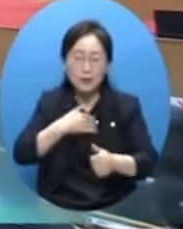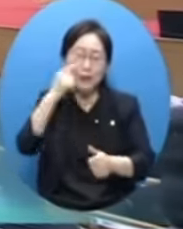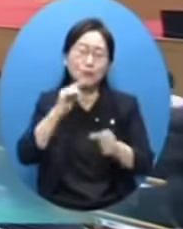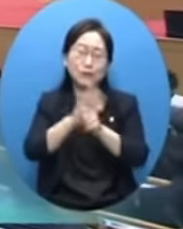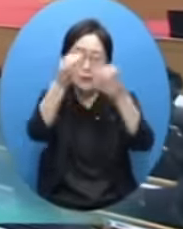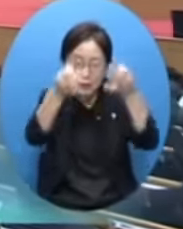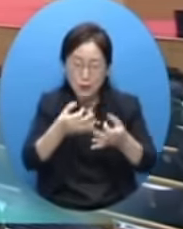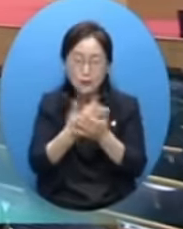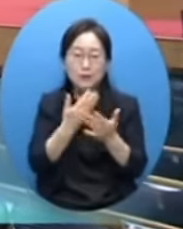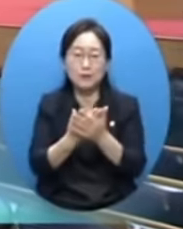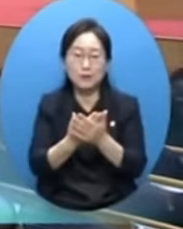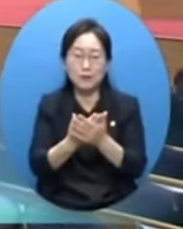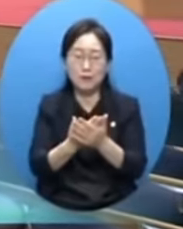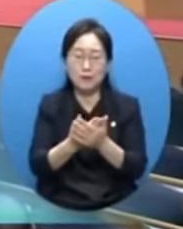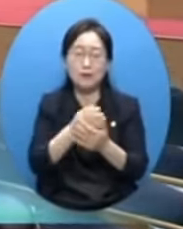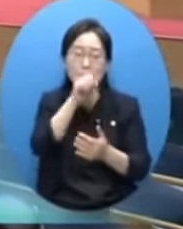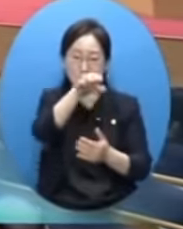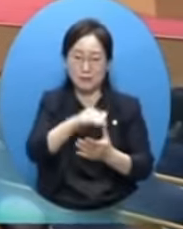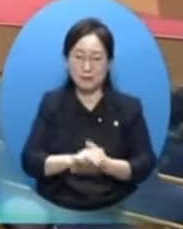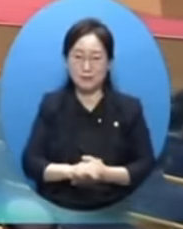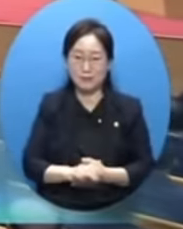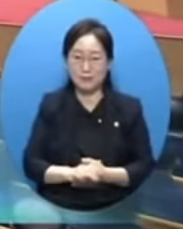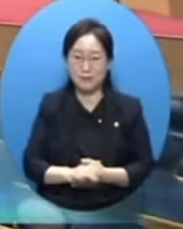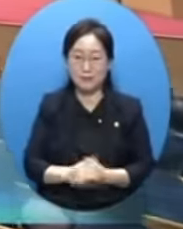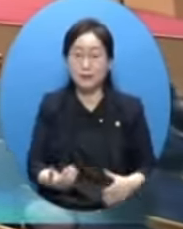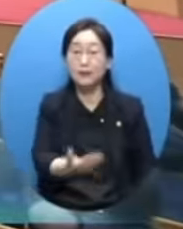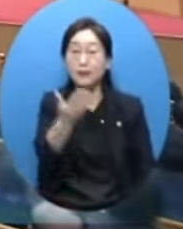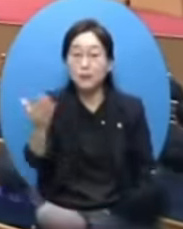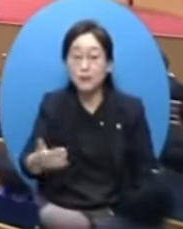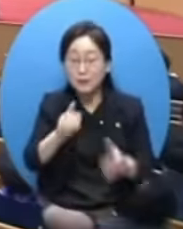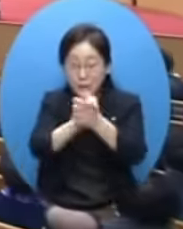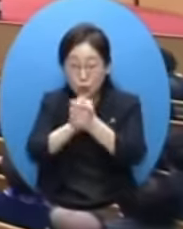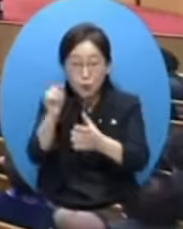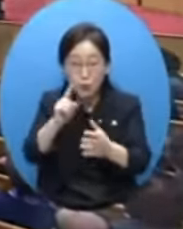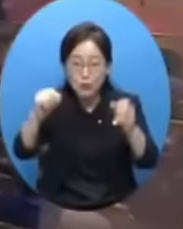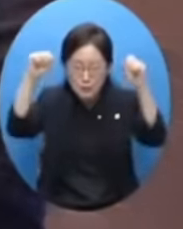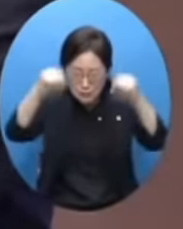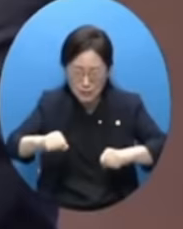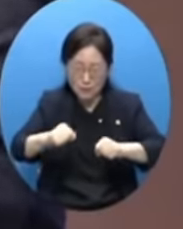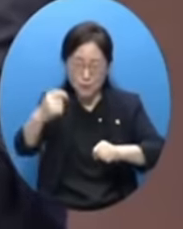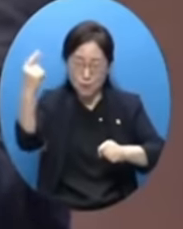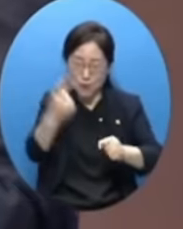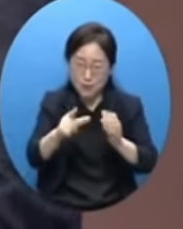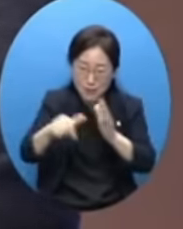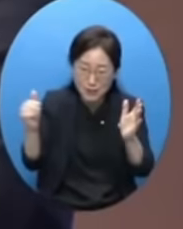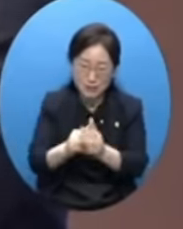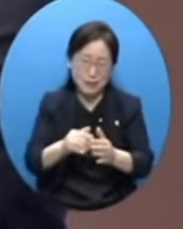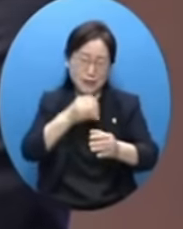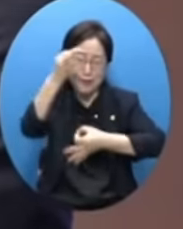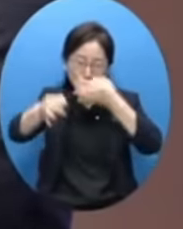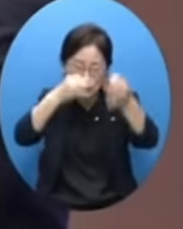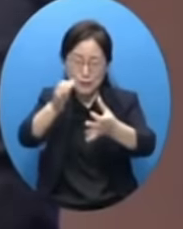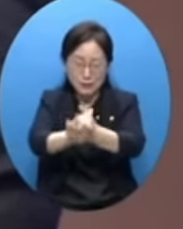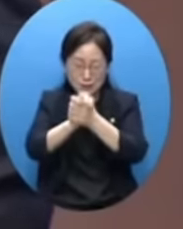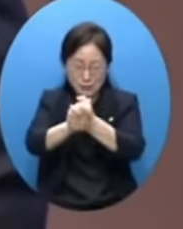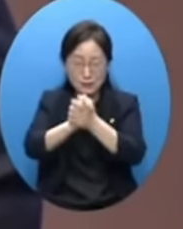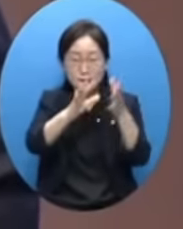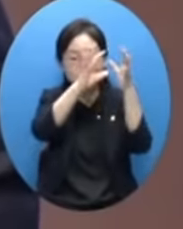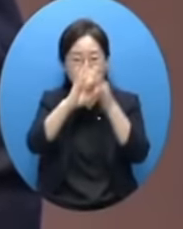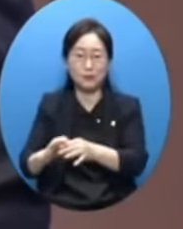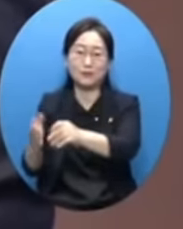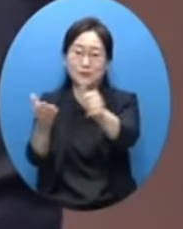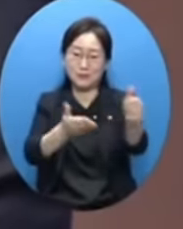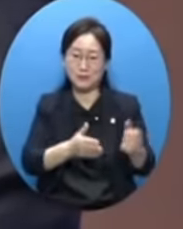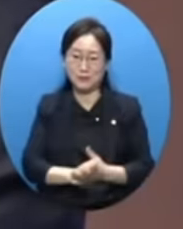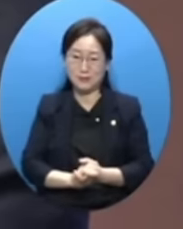불쌍히 여기소서 하는지라. 여러분 기도는 응답받을 때까지 하는 것입니다. 부르짖고 또 부르짖고 또 부르짖어야 되는